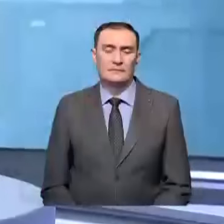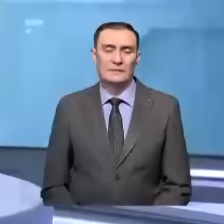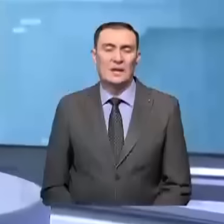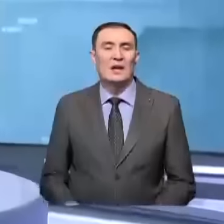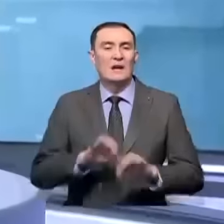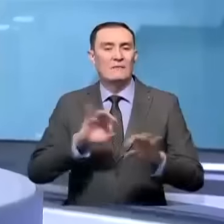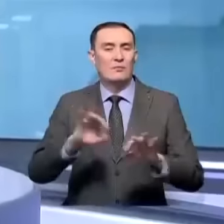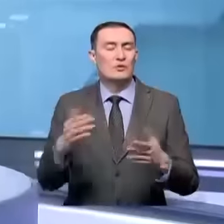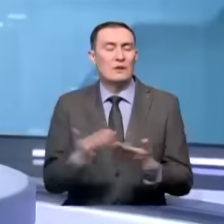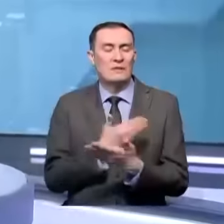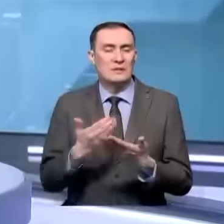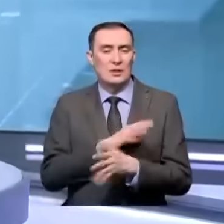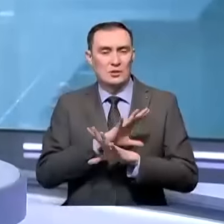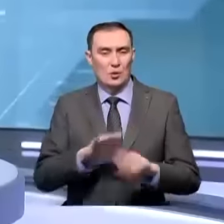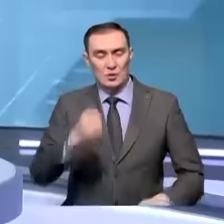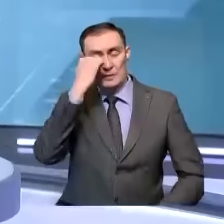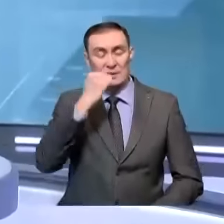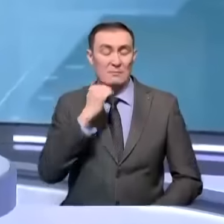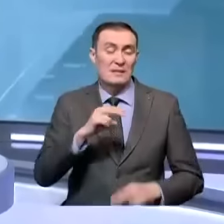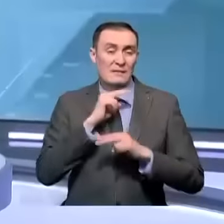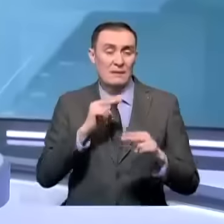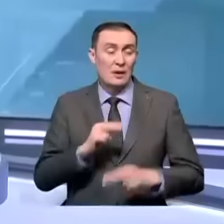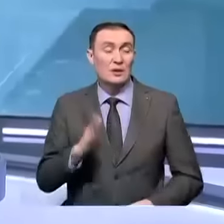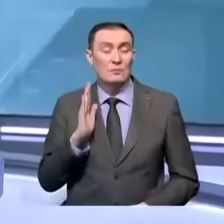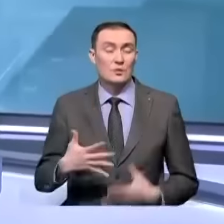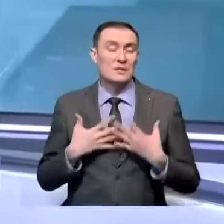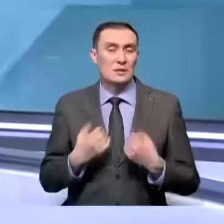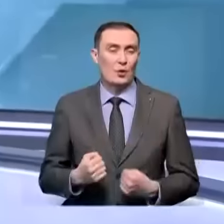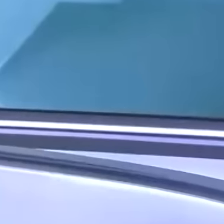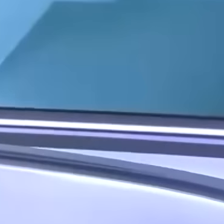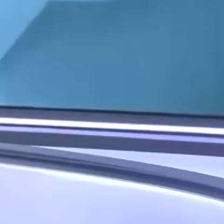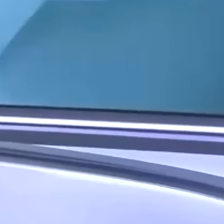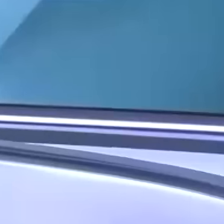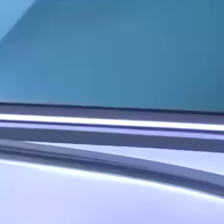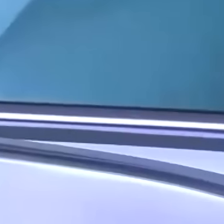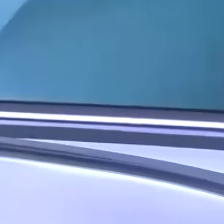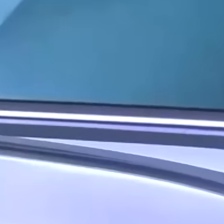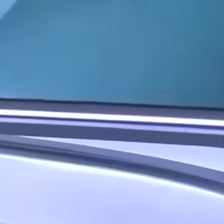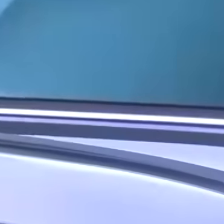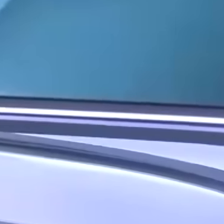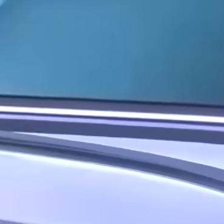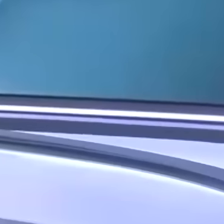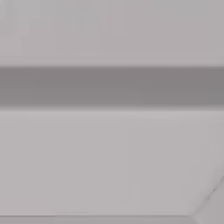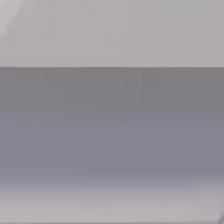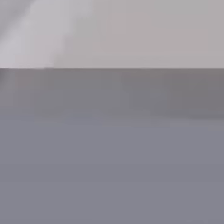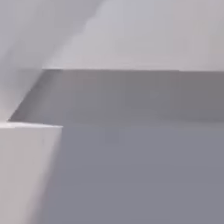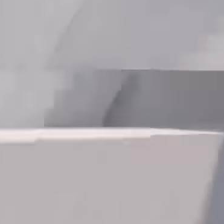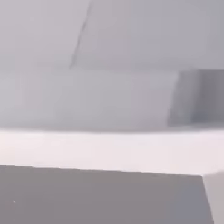Такие новости к этому часу. Будьте в курсе событий, как казахстанских, так и мировых, вместе с нами. До встречи.